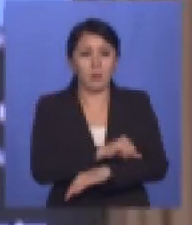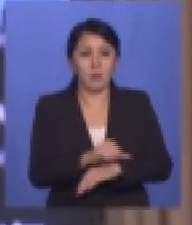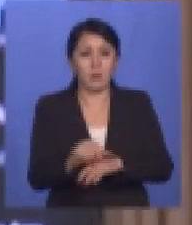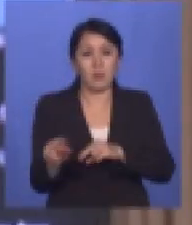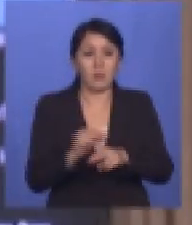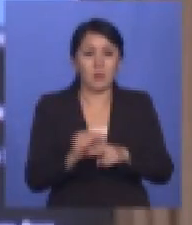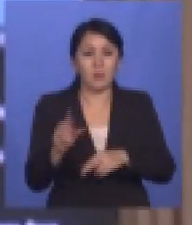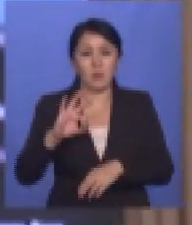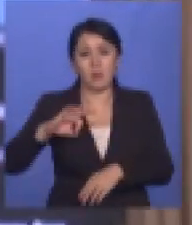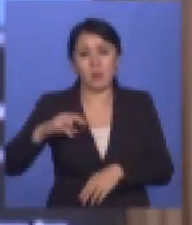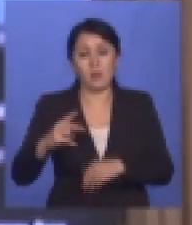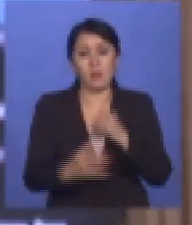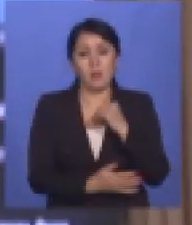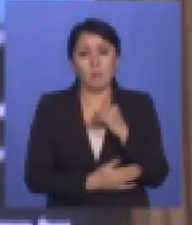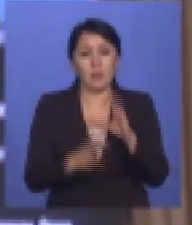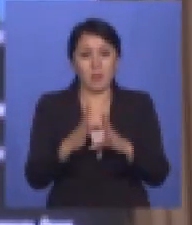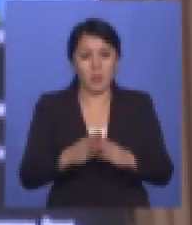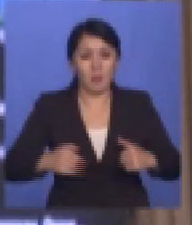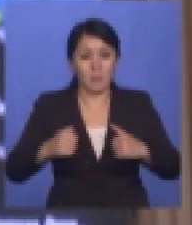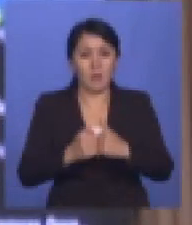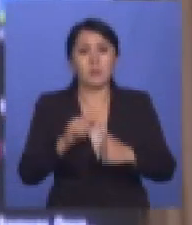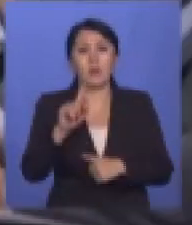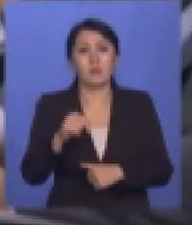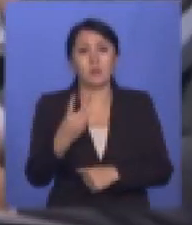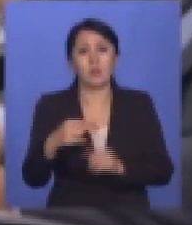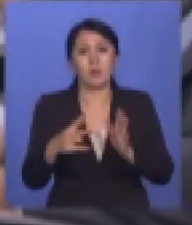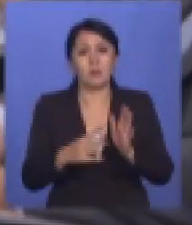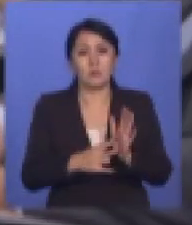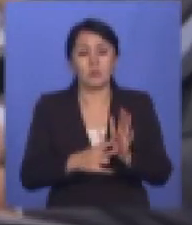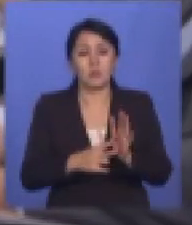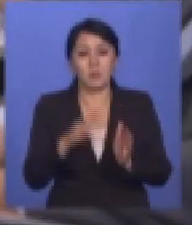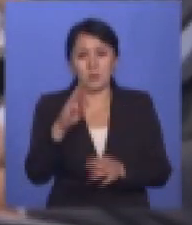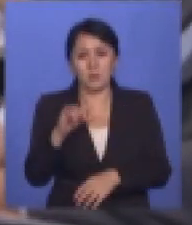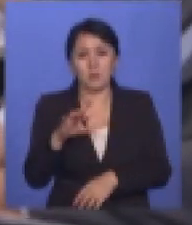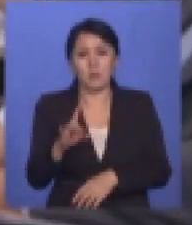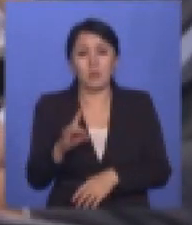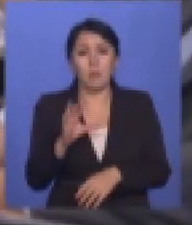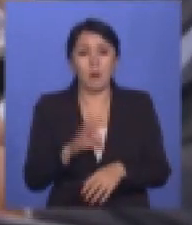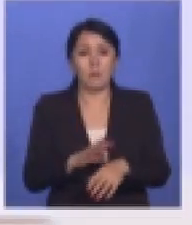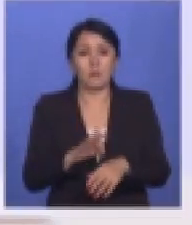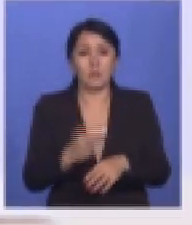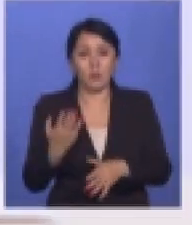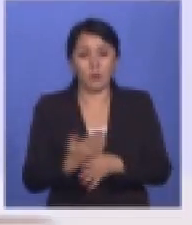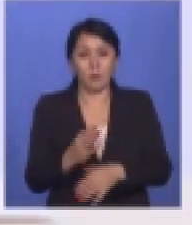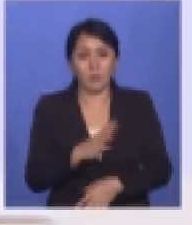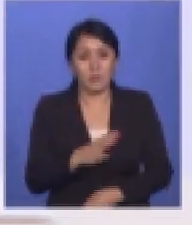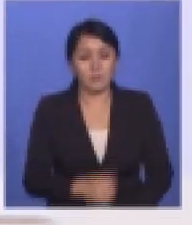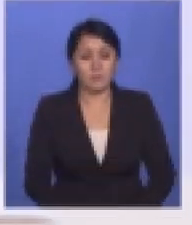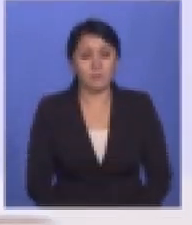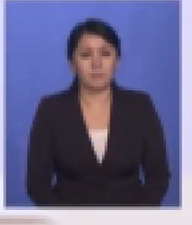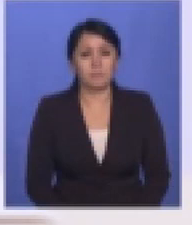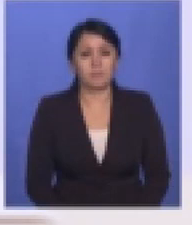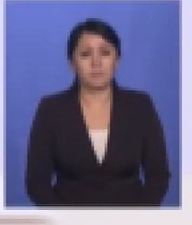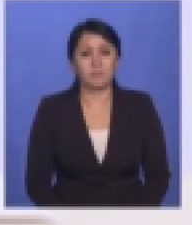алып, әлеуметтік аз қамтылған отбасылардан шыққан 128 бала тамыр патологиясын емдеуде көмек алды.